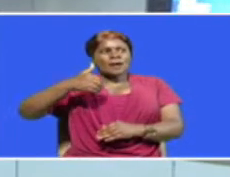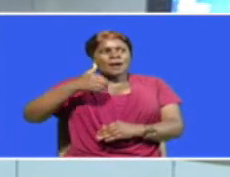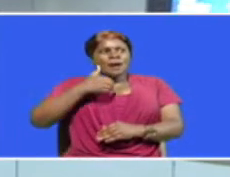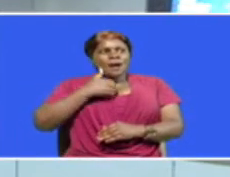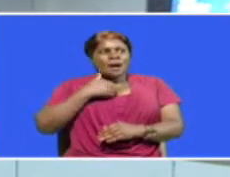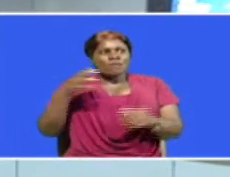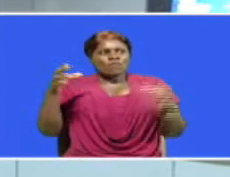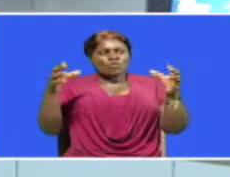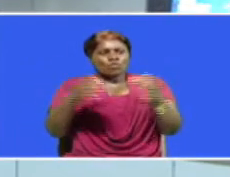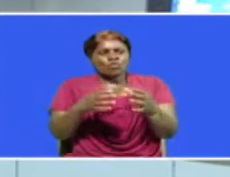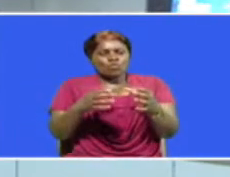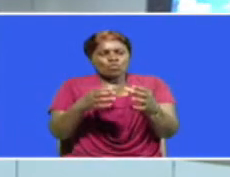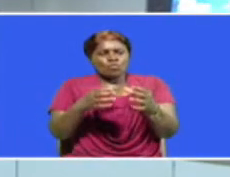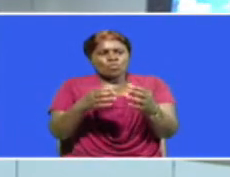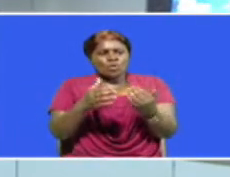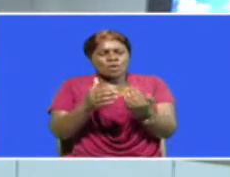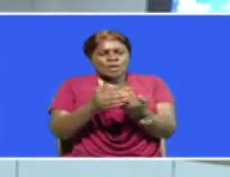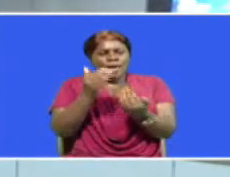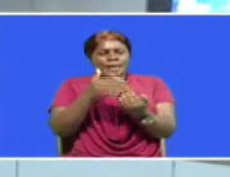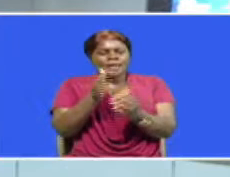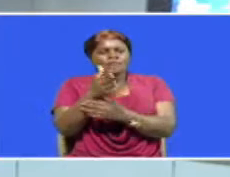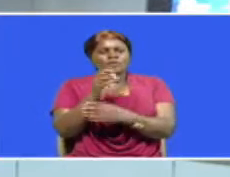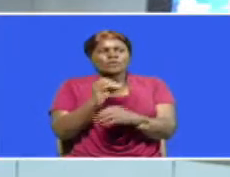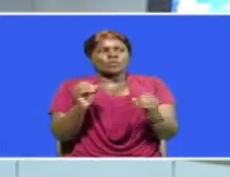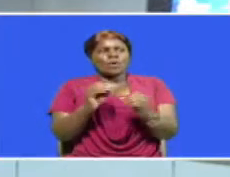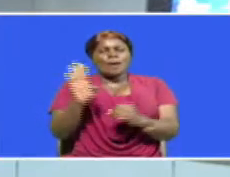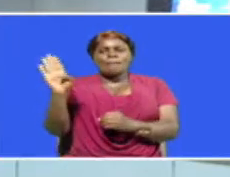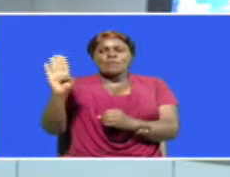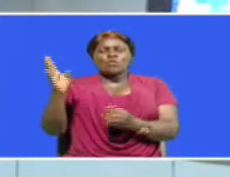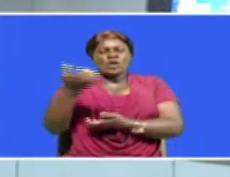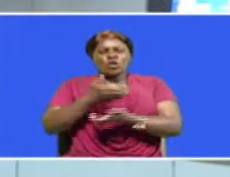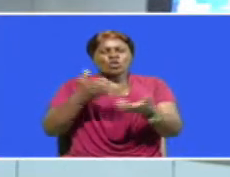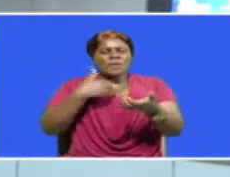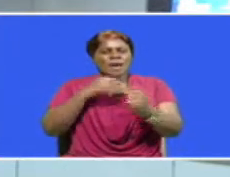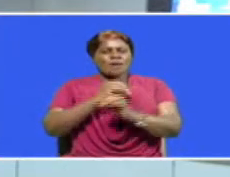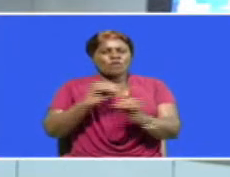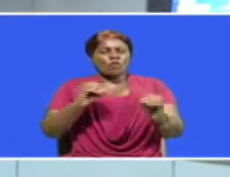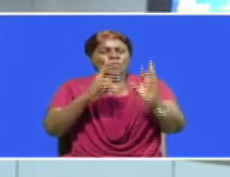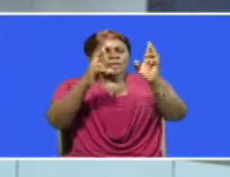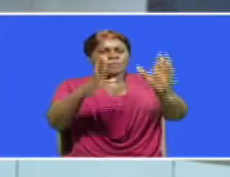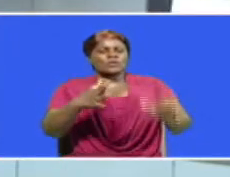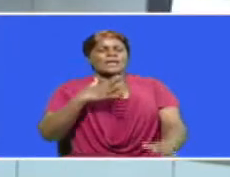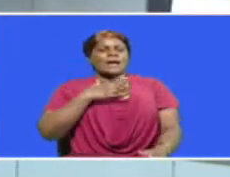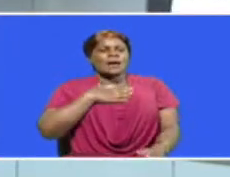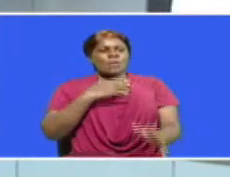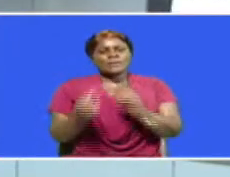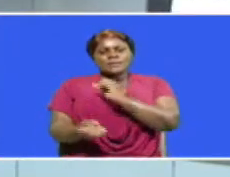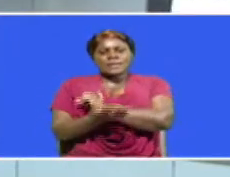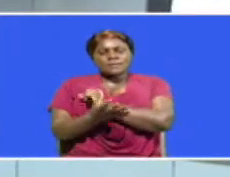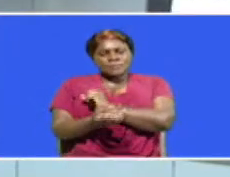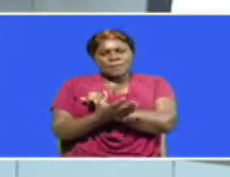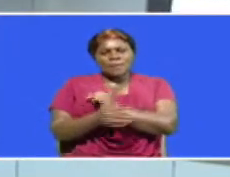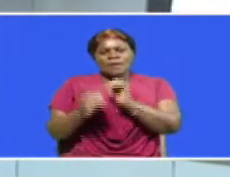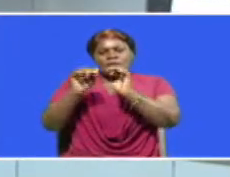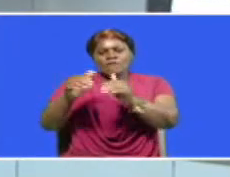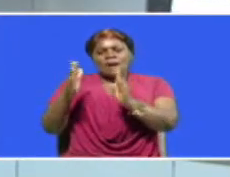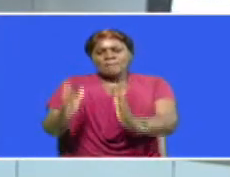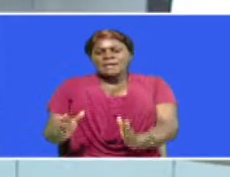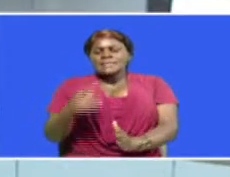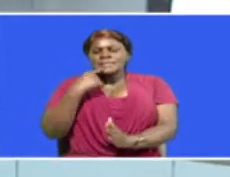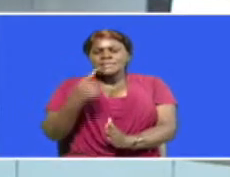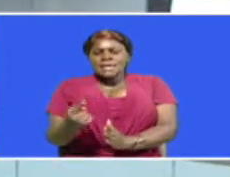kwenye kundi la uchumi samawati maarufu kama blue economy. Anavyoarifu mwanahabari Alan Ochanda ni kwamba wakulima